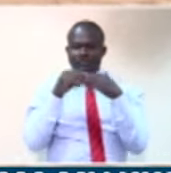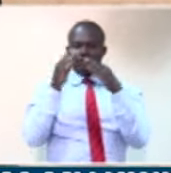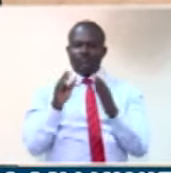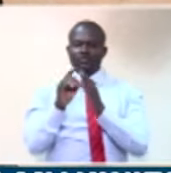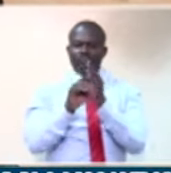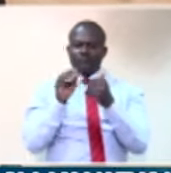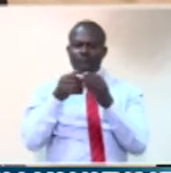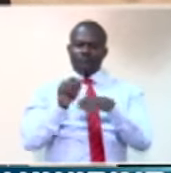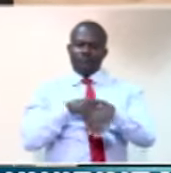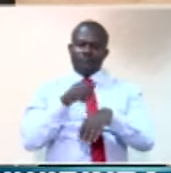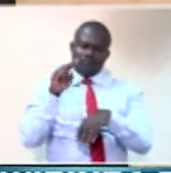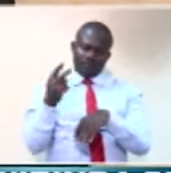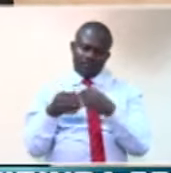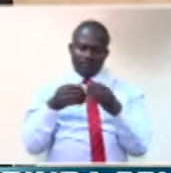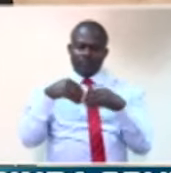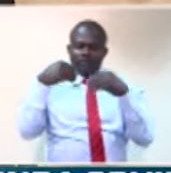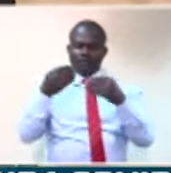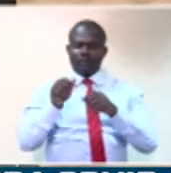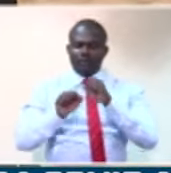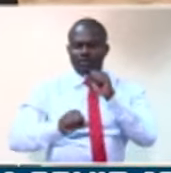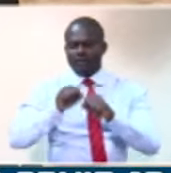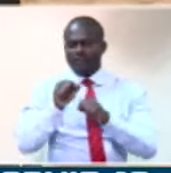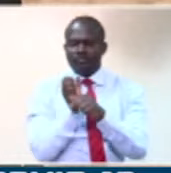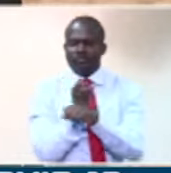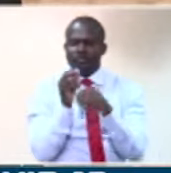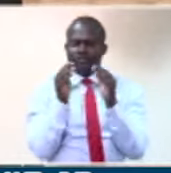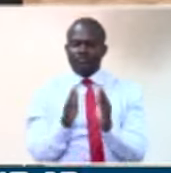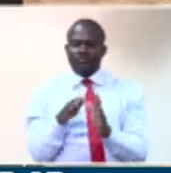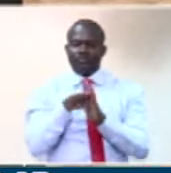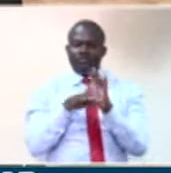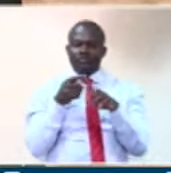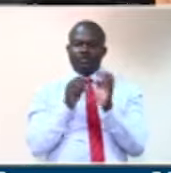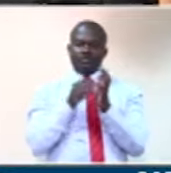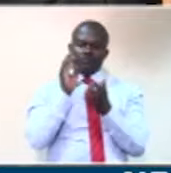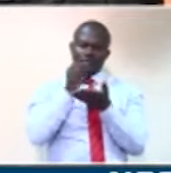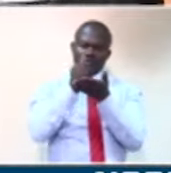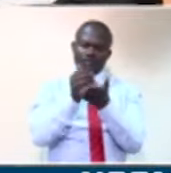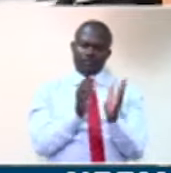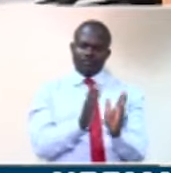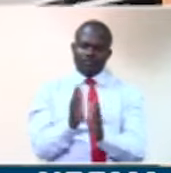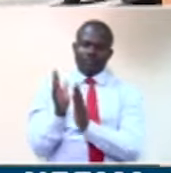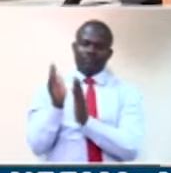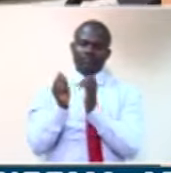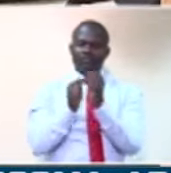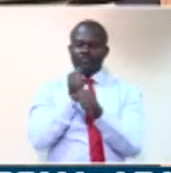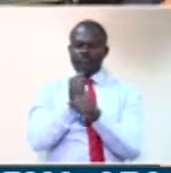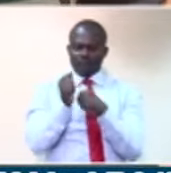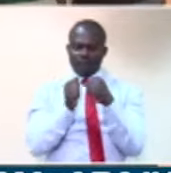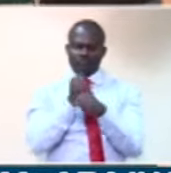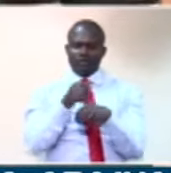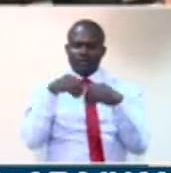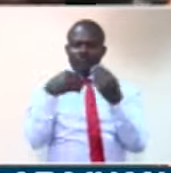bw'aka karere ni ku nshuro ya kabiri butanze amagare ku bajyanama, ngo ni gahunda kandi izajya itegurwa buri mwaka yo